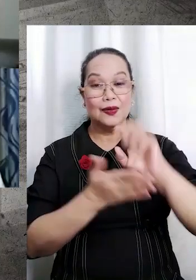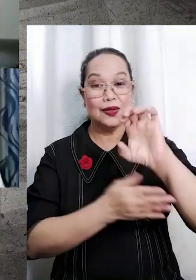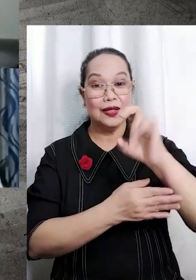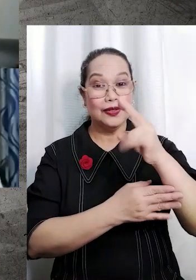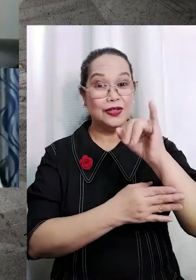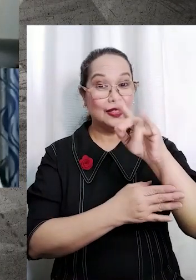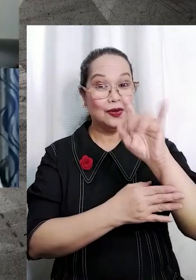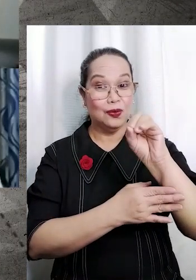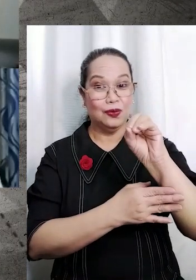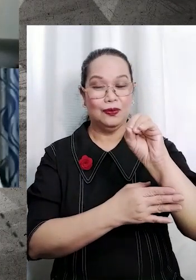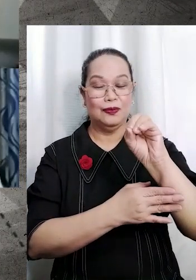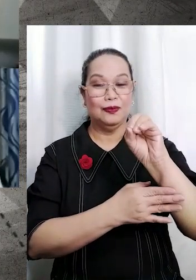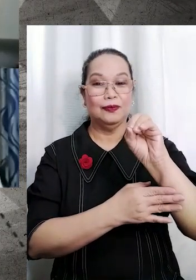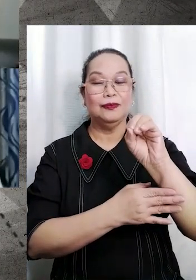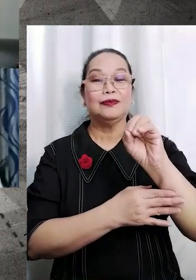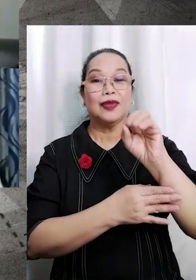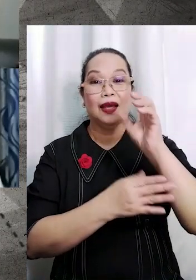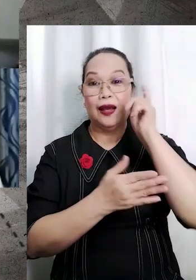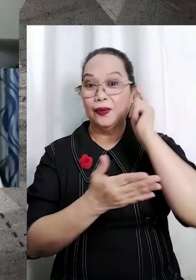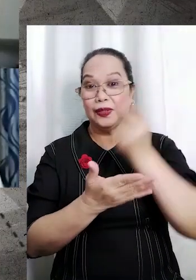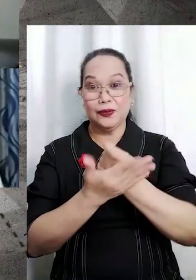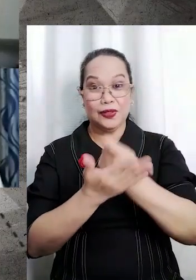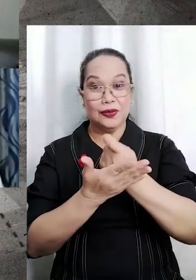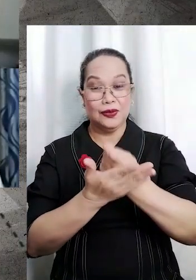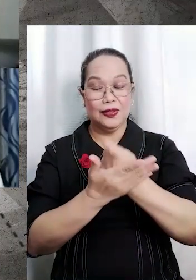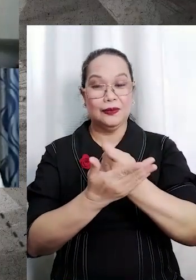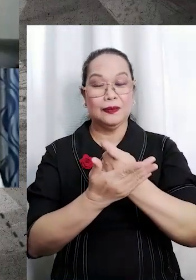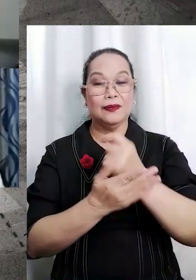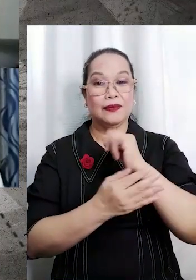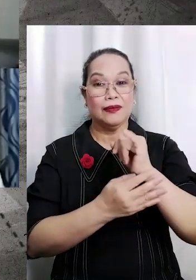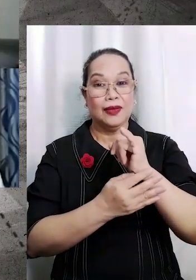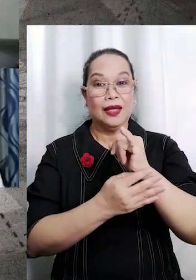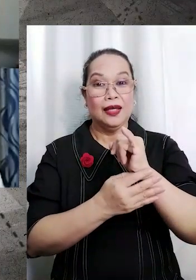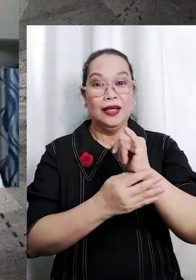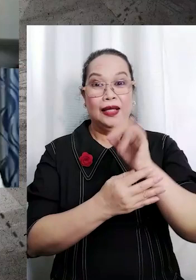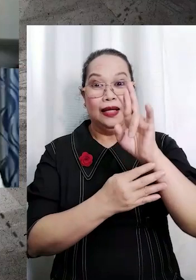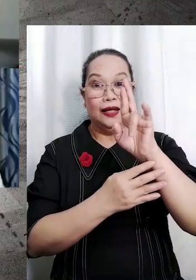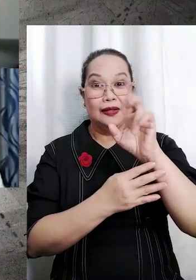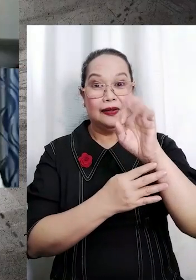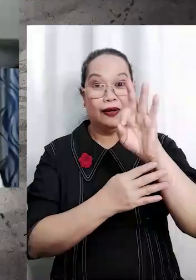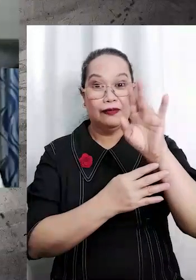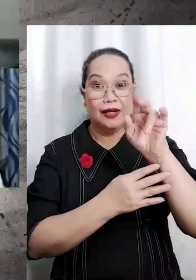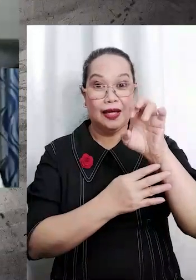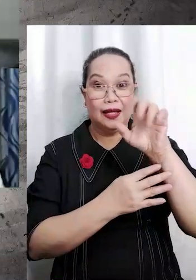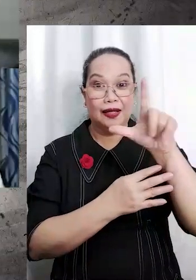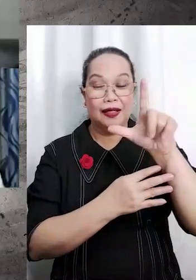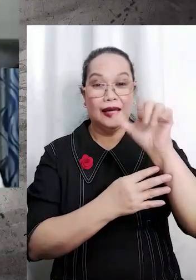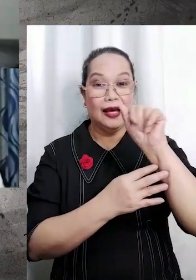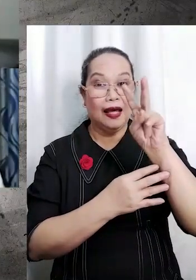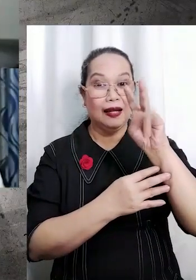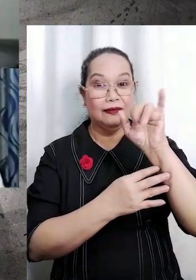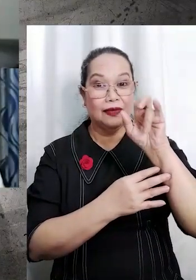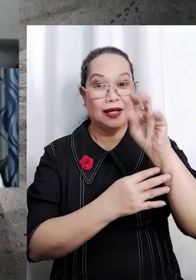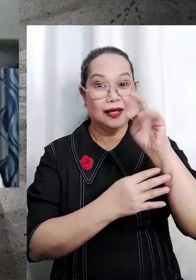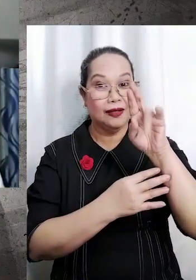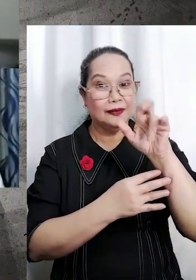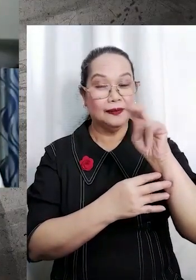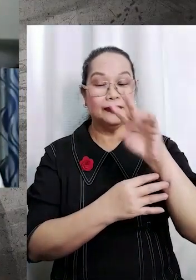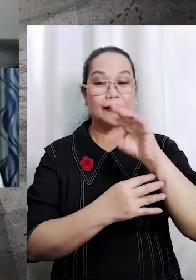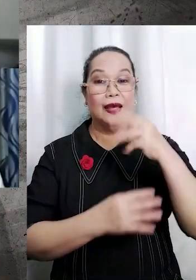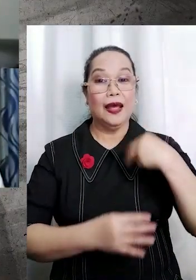ang kapatid na Chito Manyanita. Ang ating treasurer ay ang kapatid na Rafael Albaran.